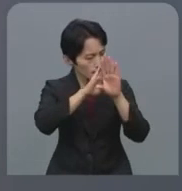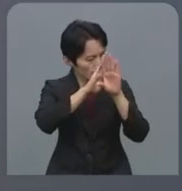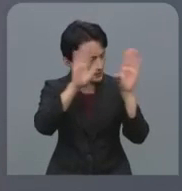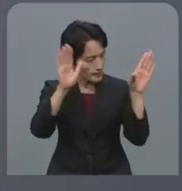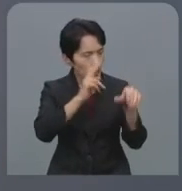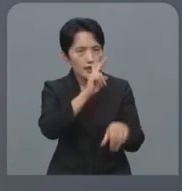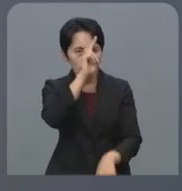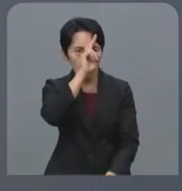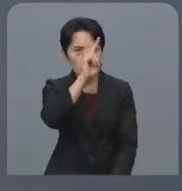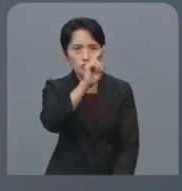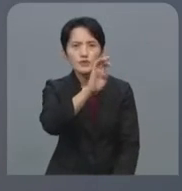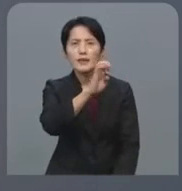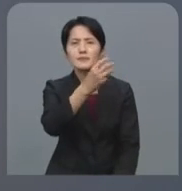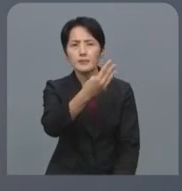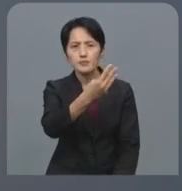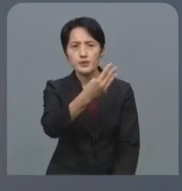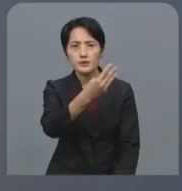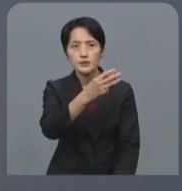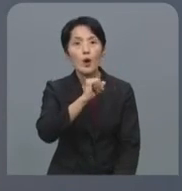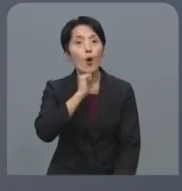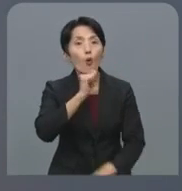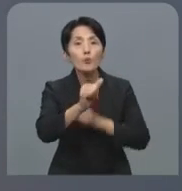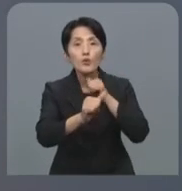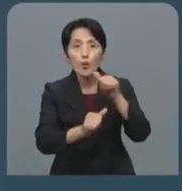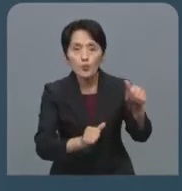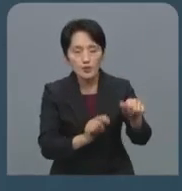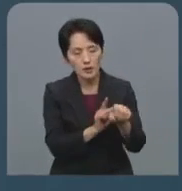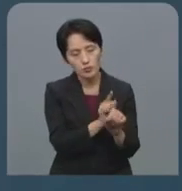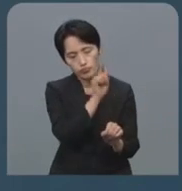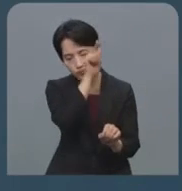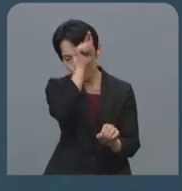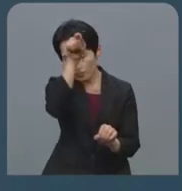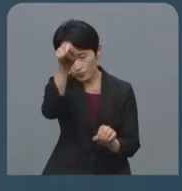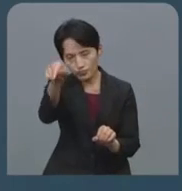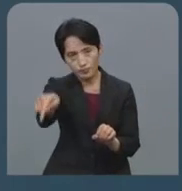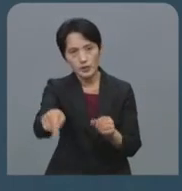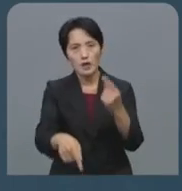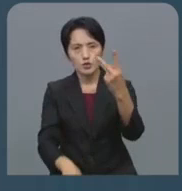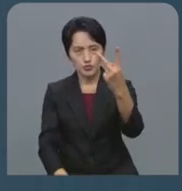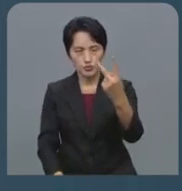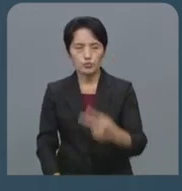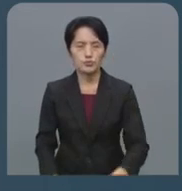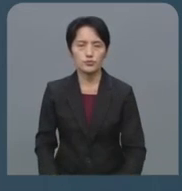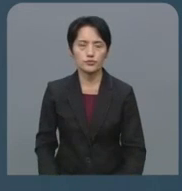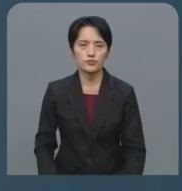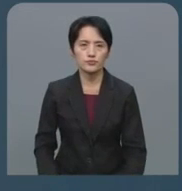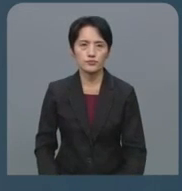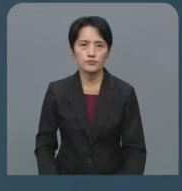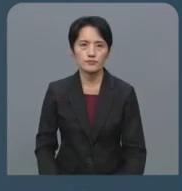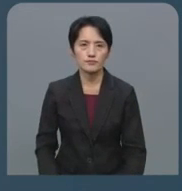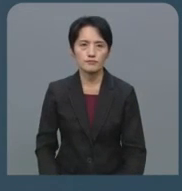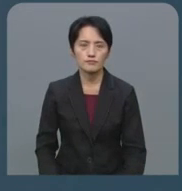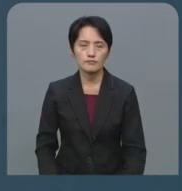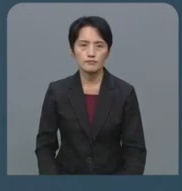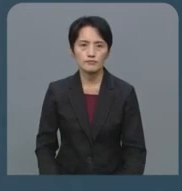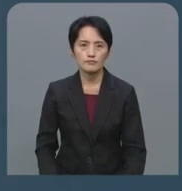言行应深思熟虑，并称坐着炫耀可以战胜朝鲜并非总统应有之为。